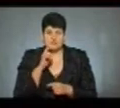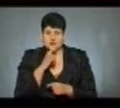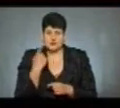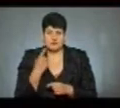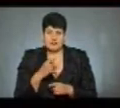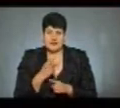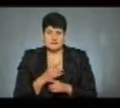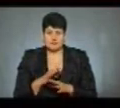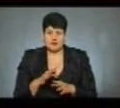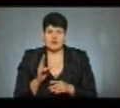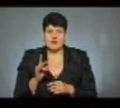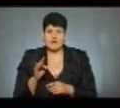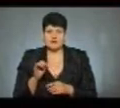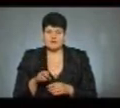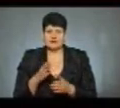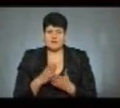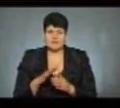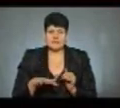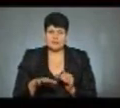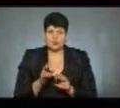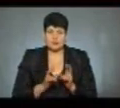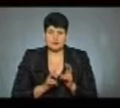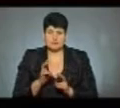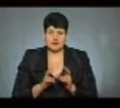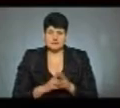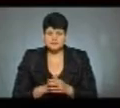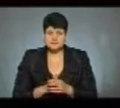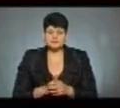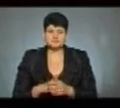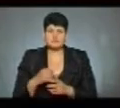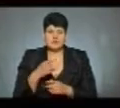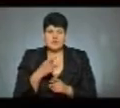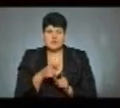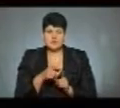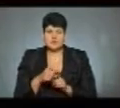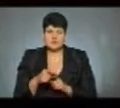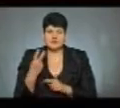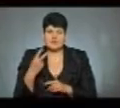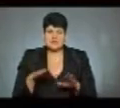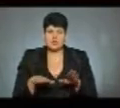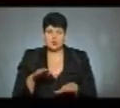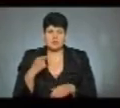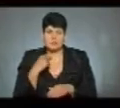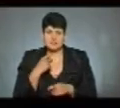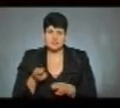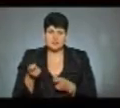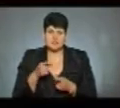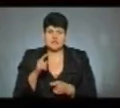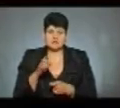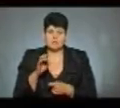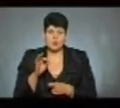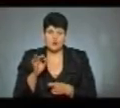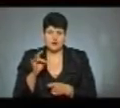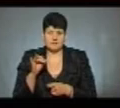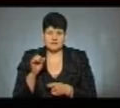Володимир Марків. Карантин діє тільки на території підприємства «Хутір». За його словами, 20 тонн м'яса, яке привезли в Зборівський район з